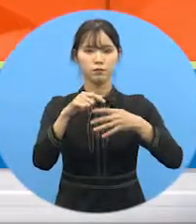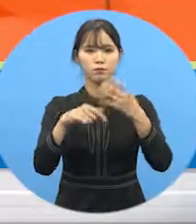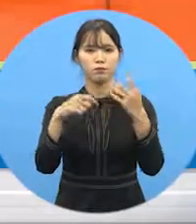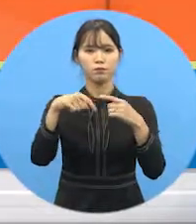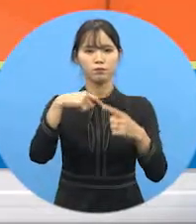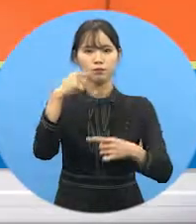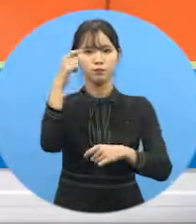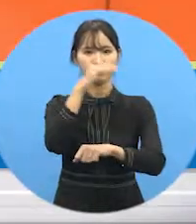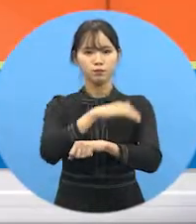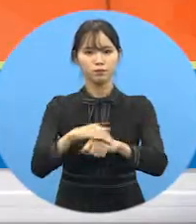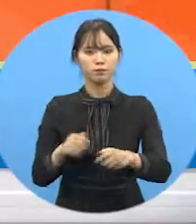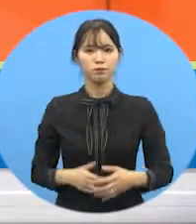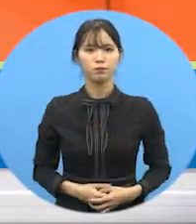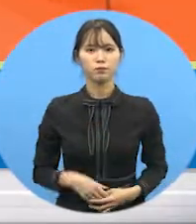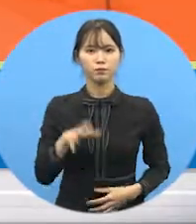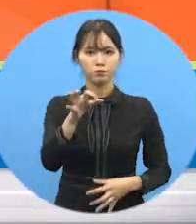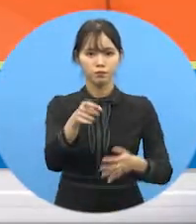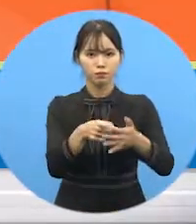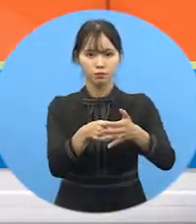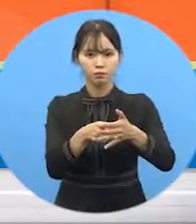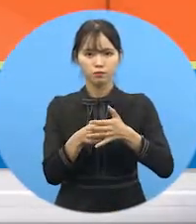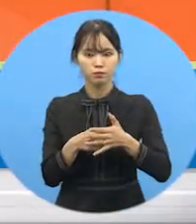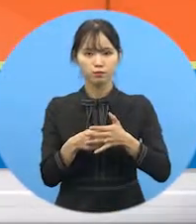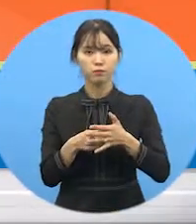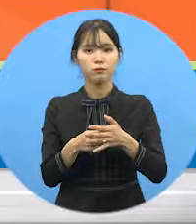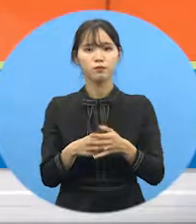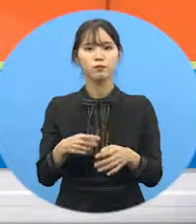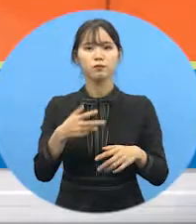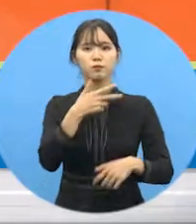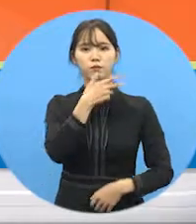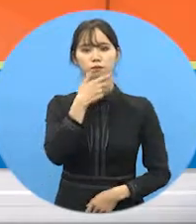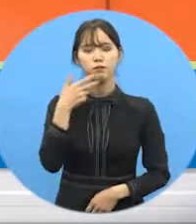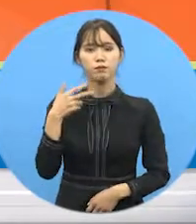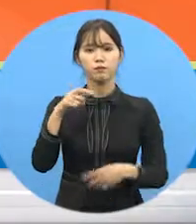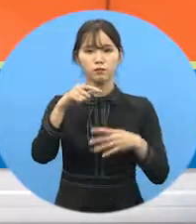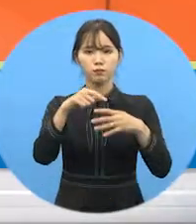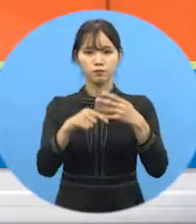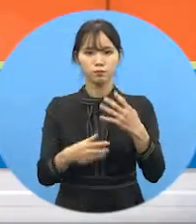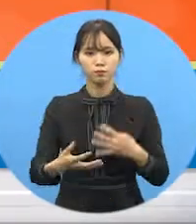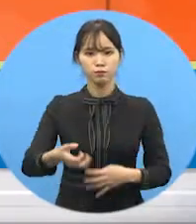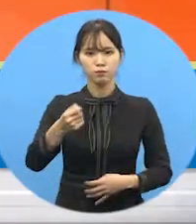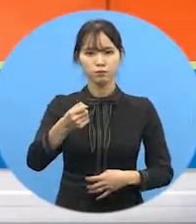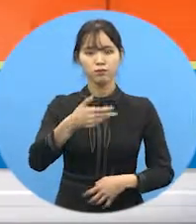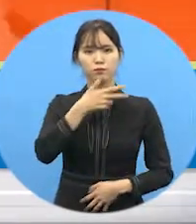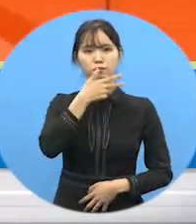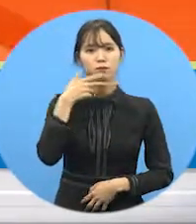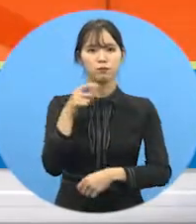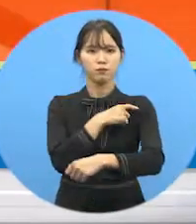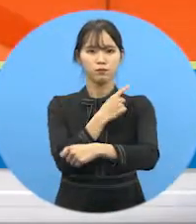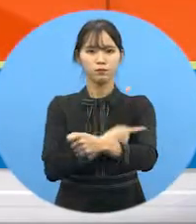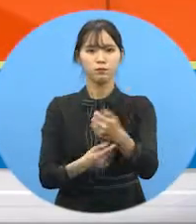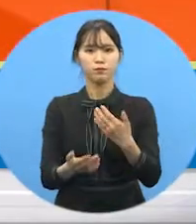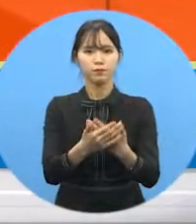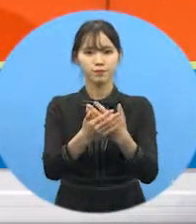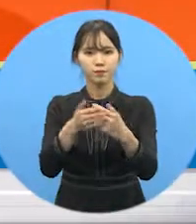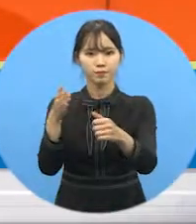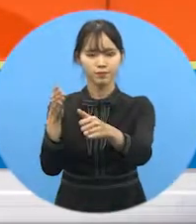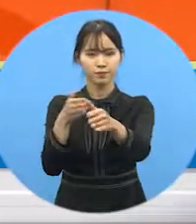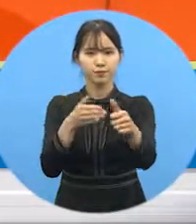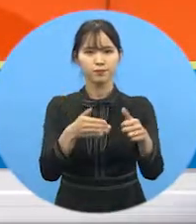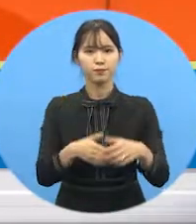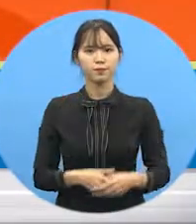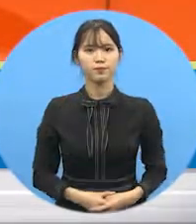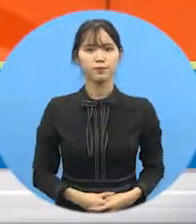프로그램을 운영합니다 저렴하게 제공되는 고품질의 화상영어 서비스로 올한해 영어 실력 한번 키워